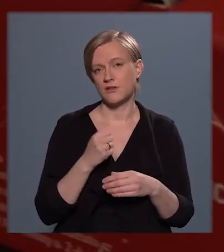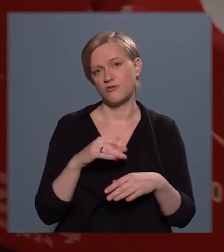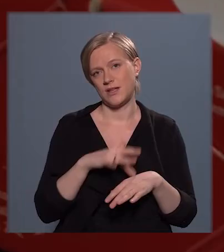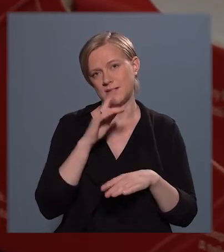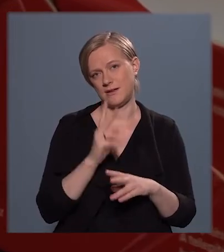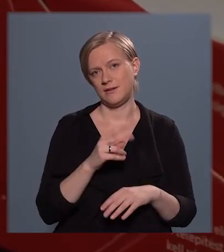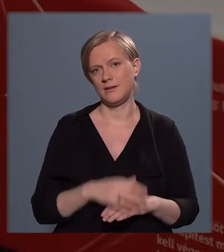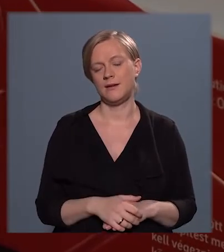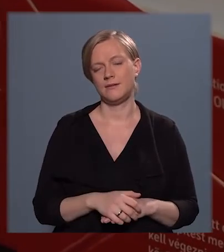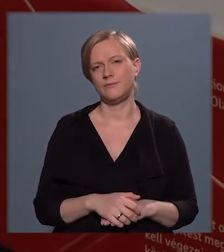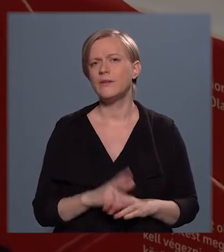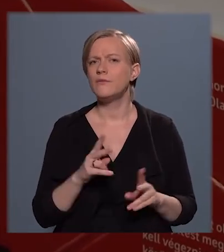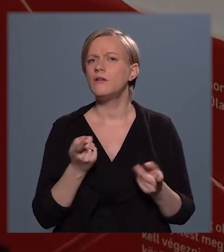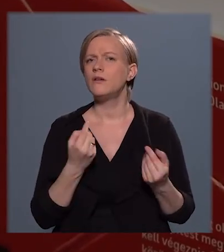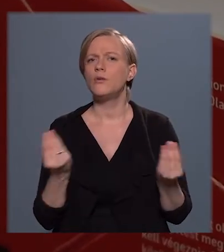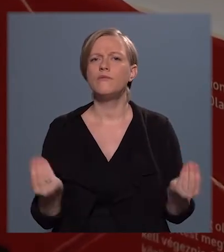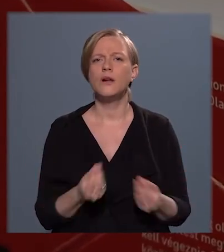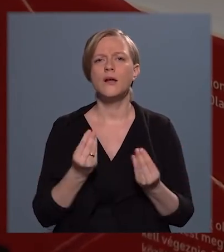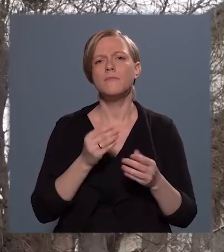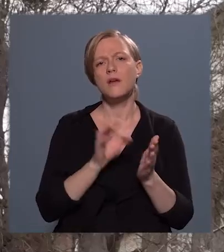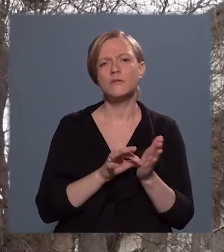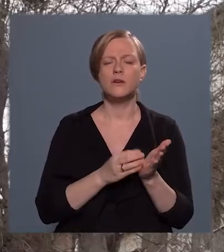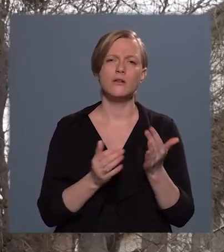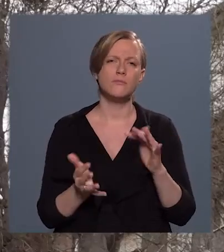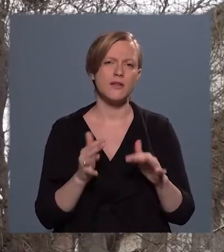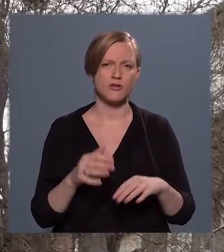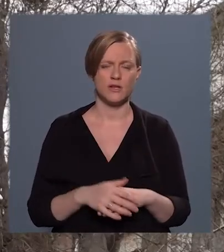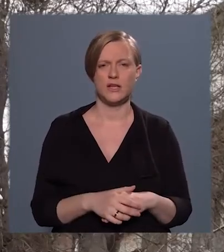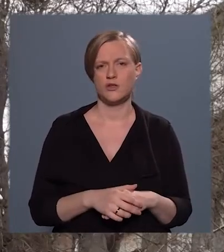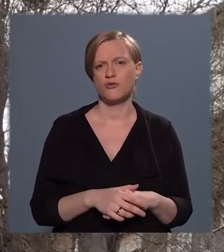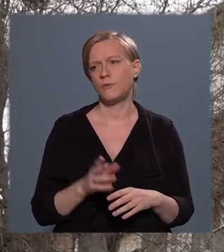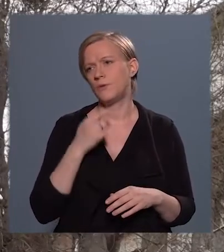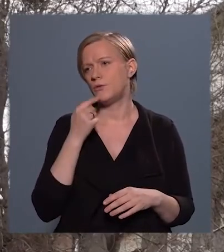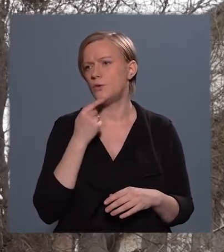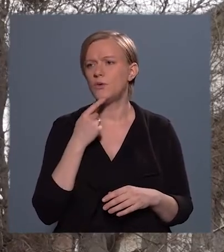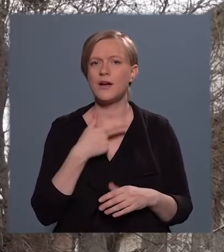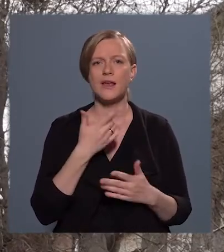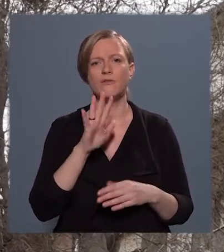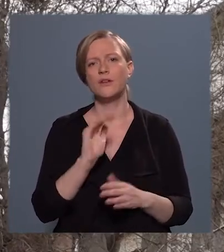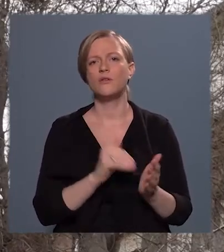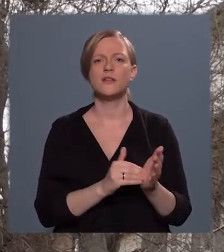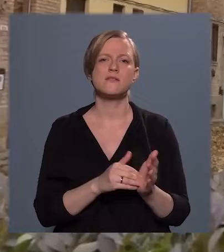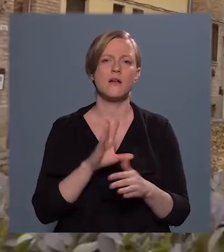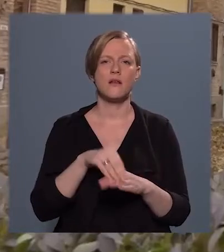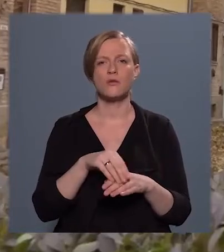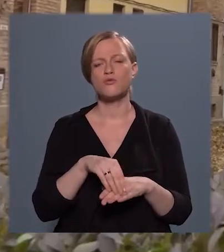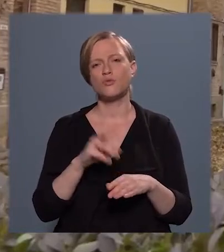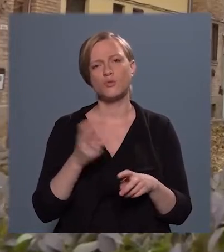Van arról valamilyen adat vagy becslés, hogy mondjuk a 75 ezer lakosú